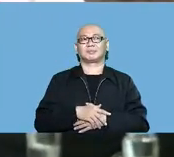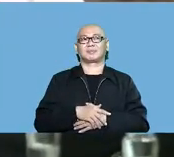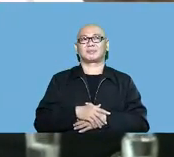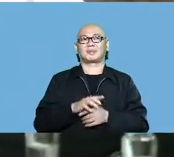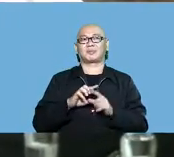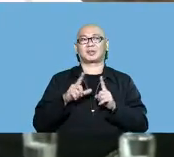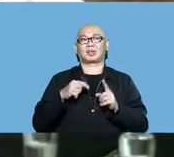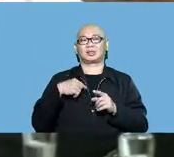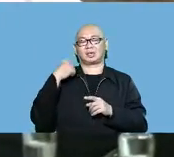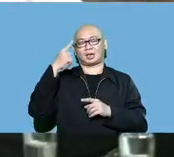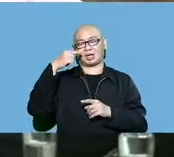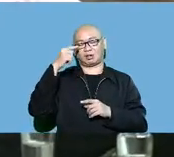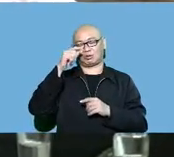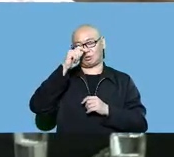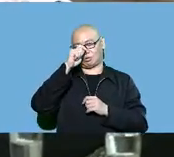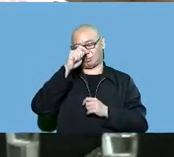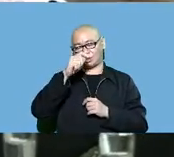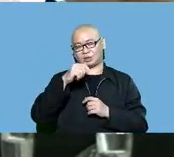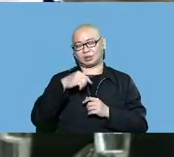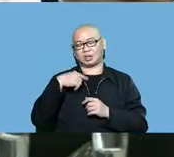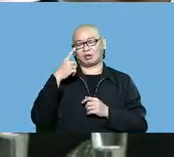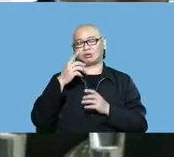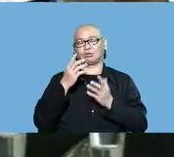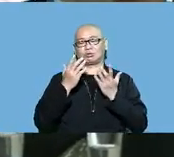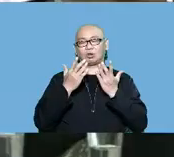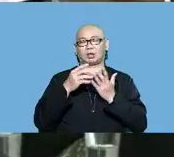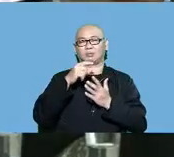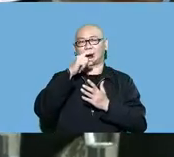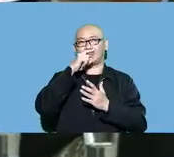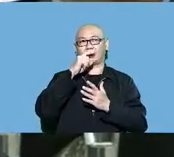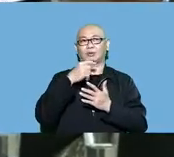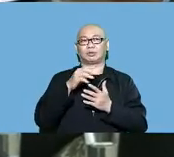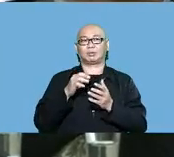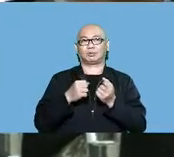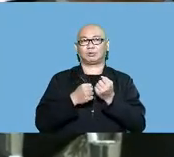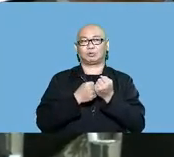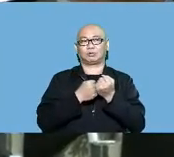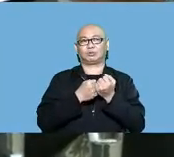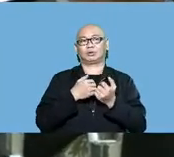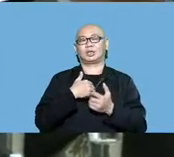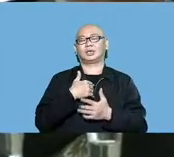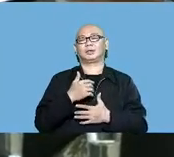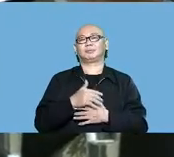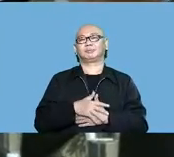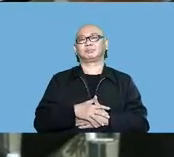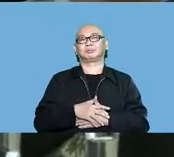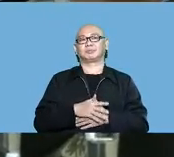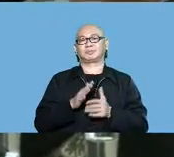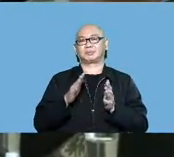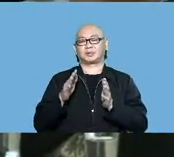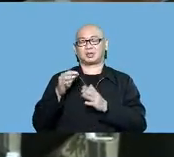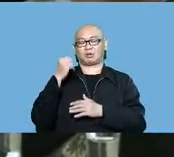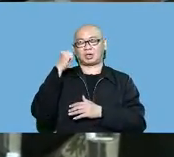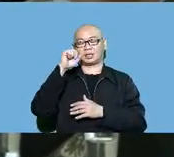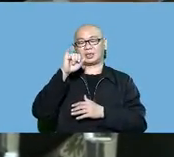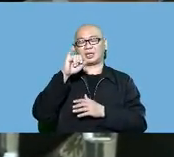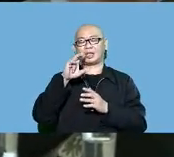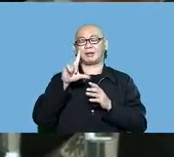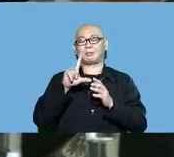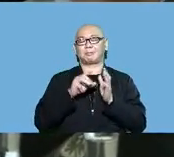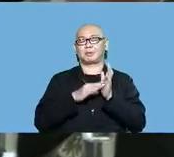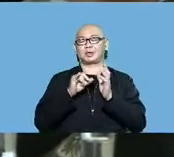Tapi saya selalu hormat dan selalu mendoakan Bapak karena Bapak juga mensupport saya. Demikian orasi ilmiah yang dapat